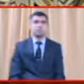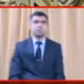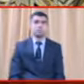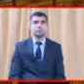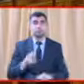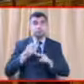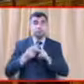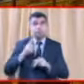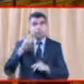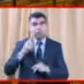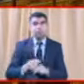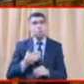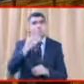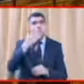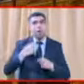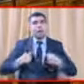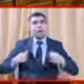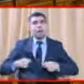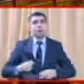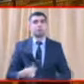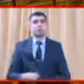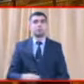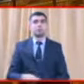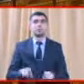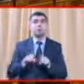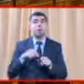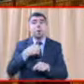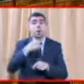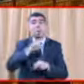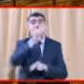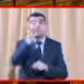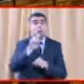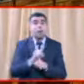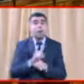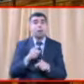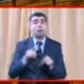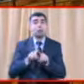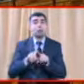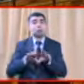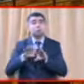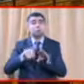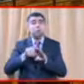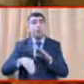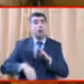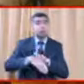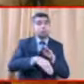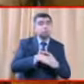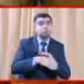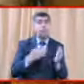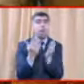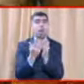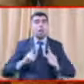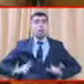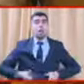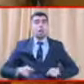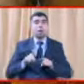بسم الله الرحمن الرحيم، شكرا السيدة الرئيسة. سؤال فريق الأصالة والمعاصرة يتعلق بظاهرة الهدر المدرسي ببلادنا عموما